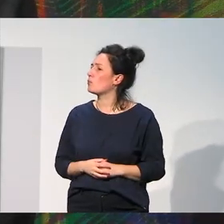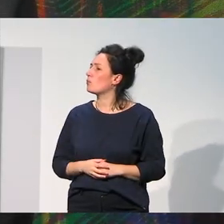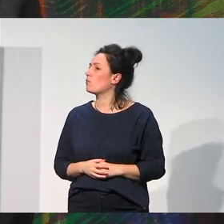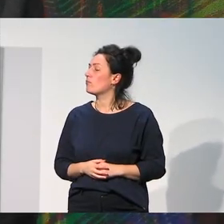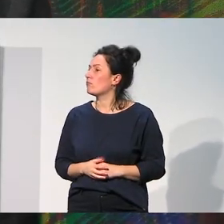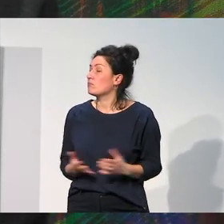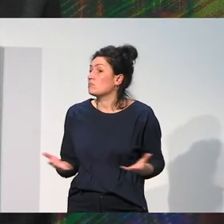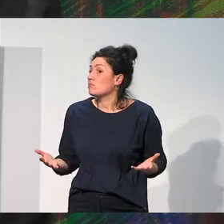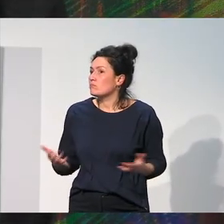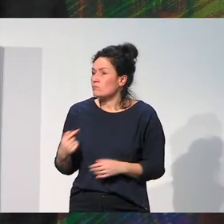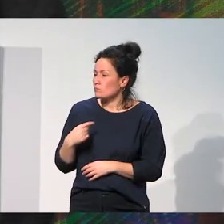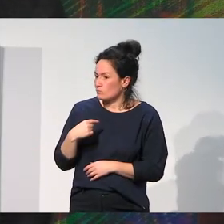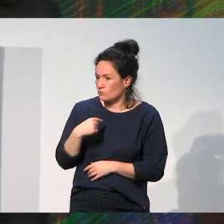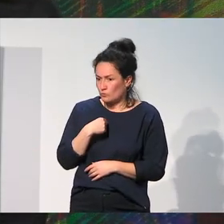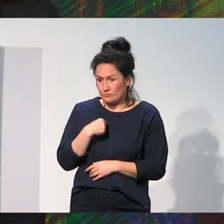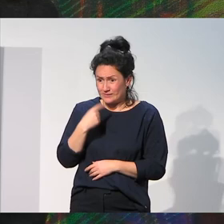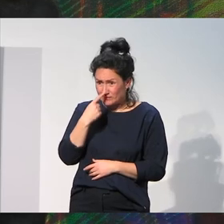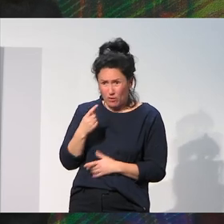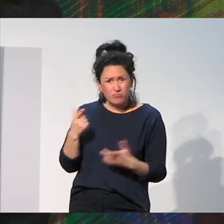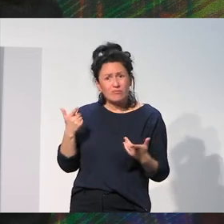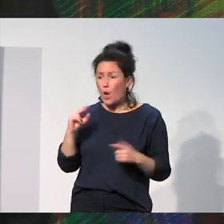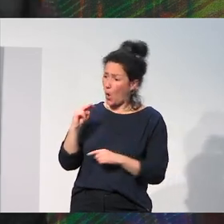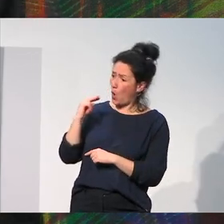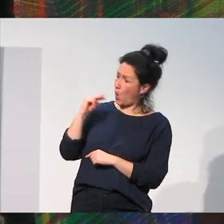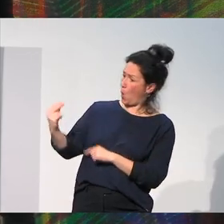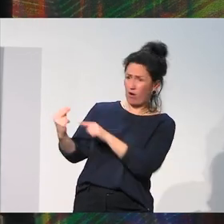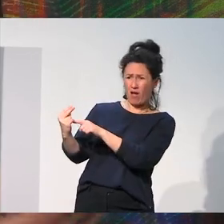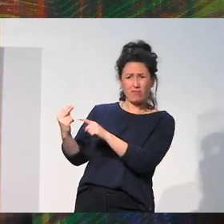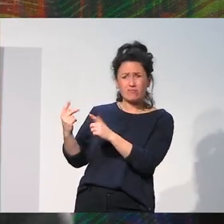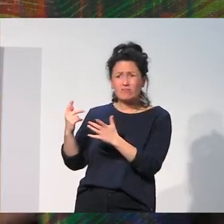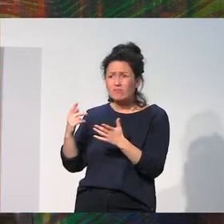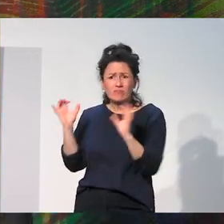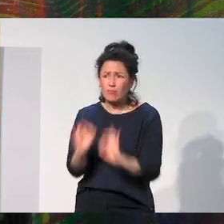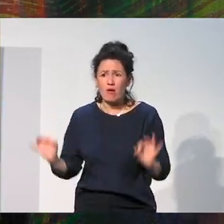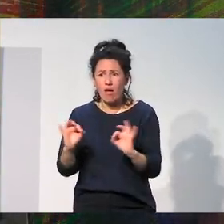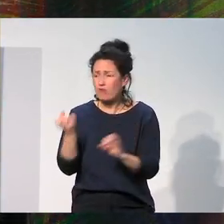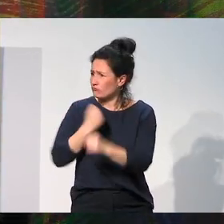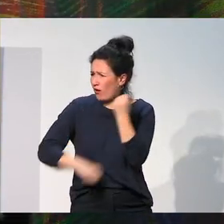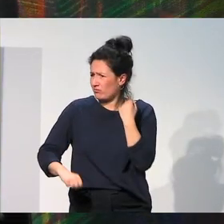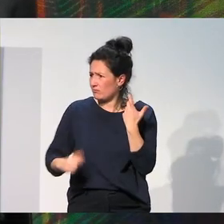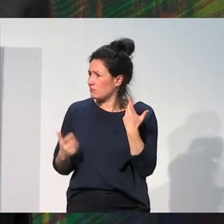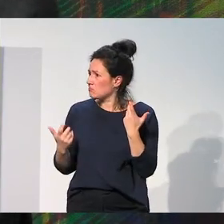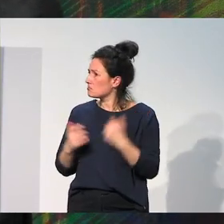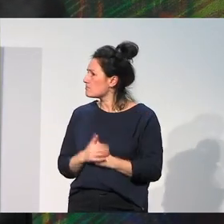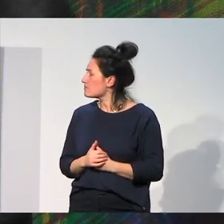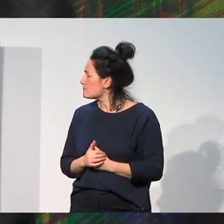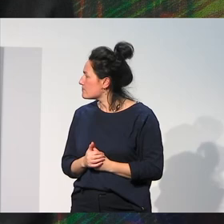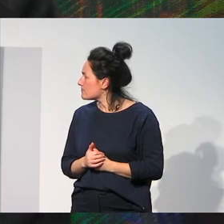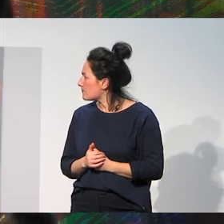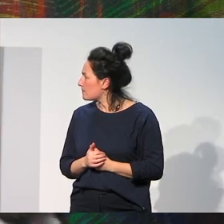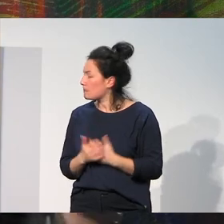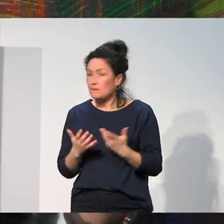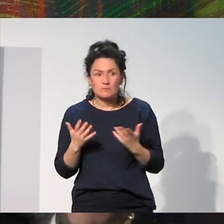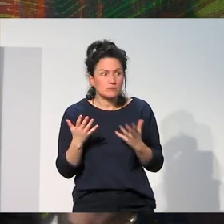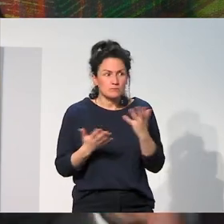Mais moi, j'aurais tendance à penser qu'aucun regard dérange. Maintenant, mais sauf si elle, il voulait dire, je sais pas,